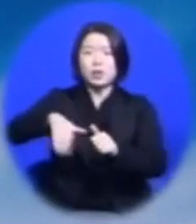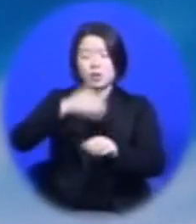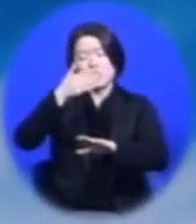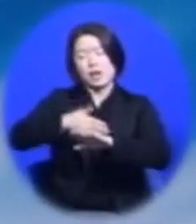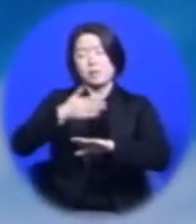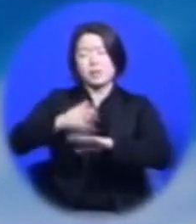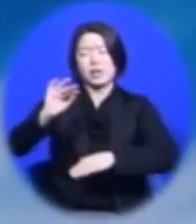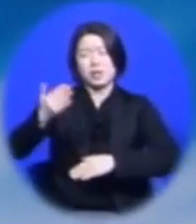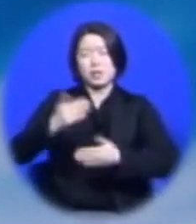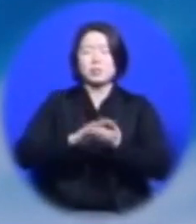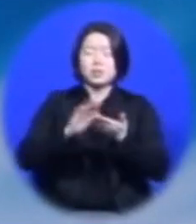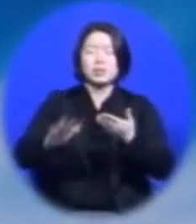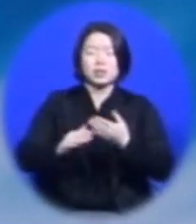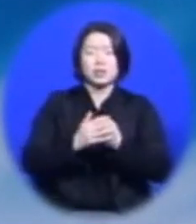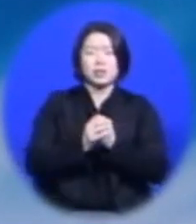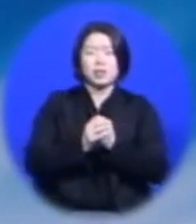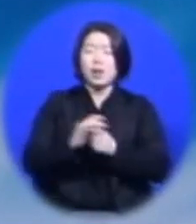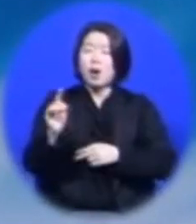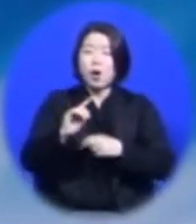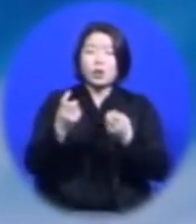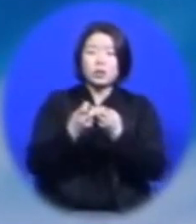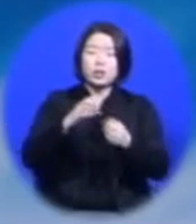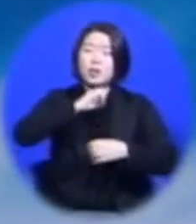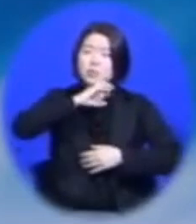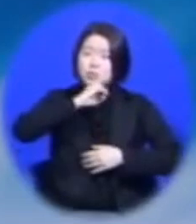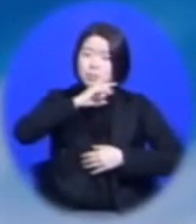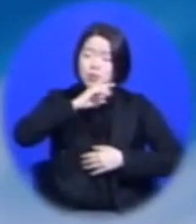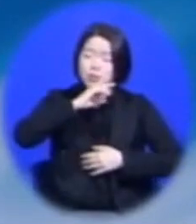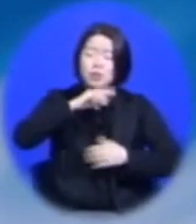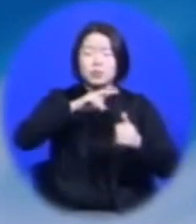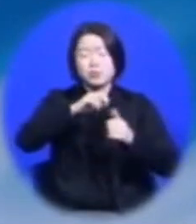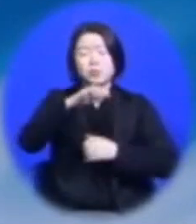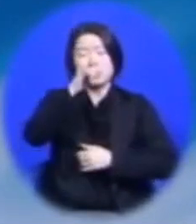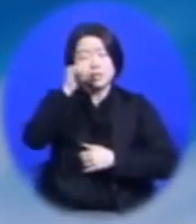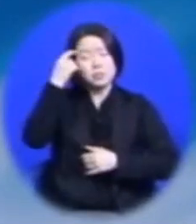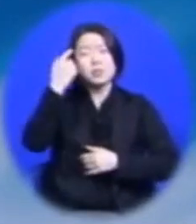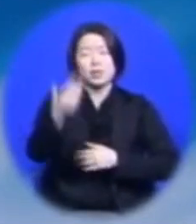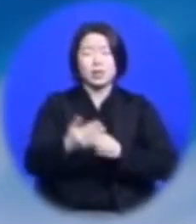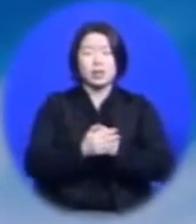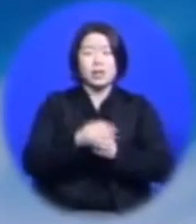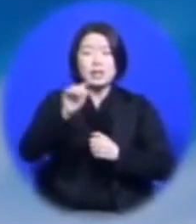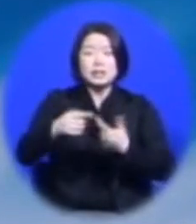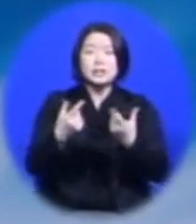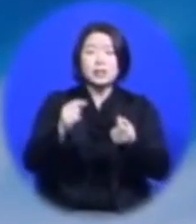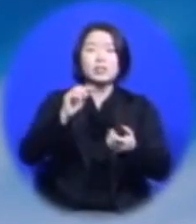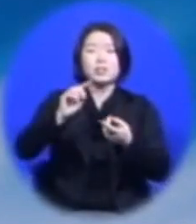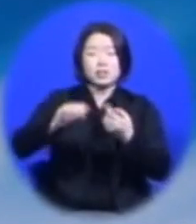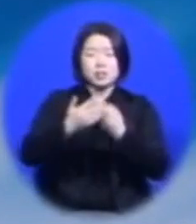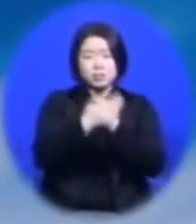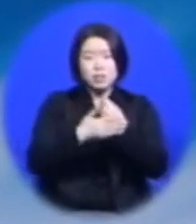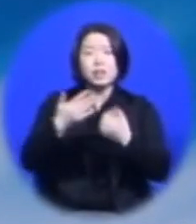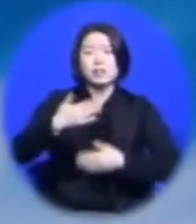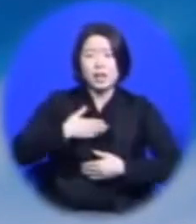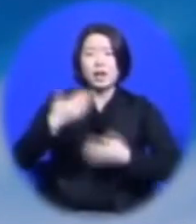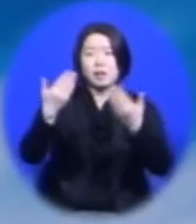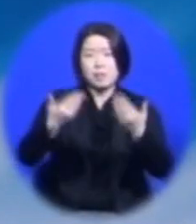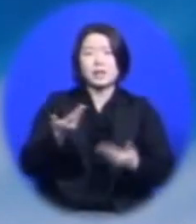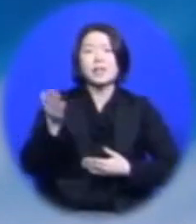감사해요. 어떻게 불평과 불만이 있을 수 있나요? 그런 은혜를 내가 받았는데.